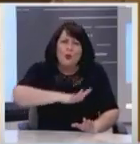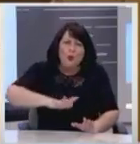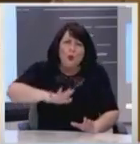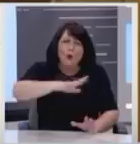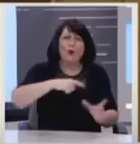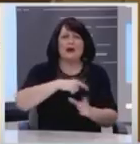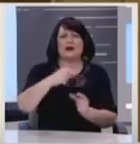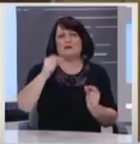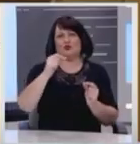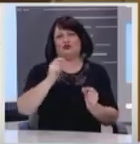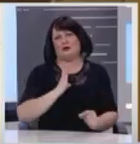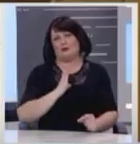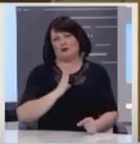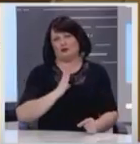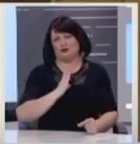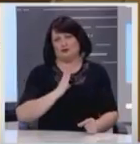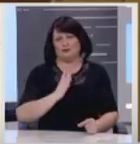του κυπριακού λαού,